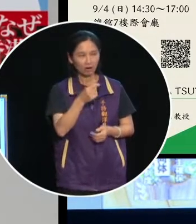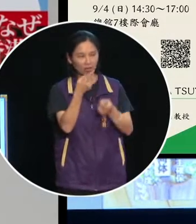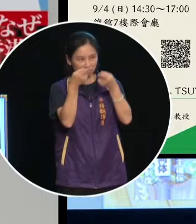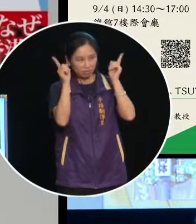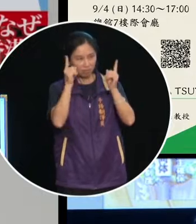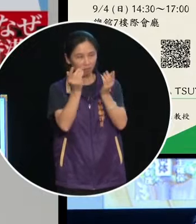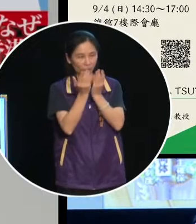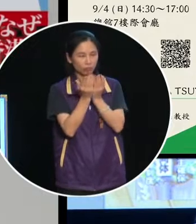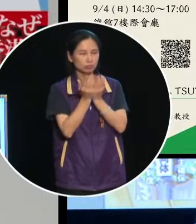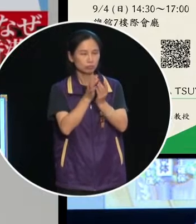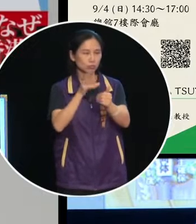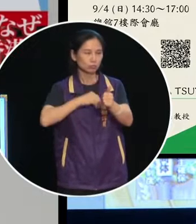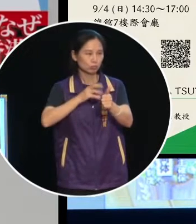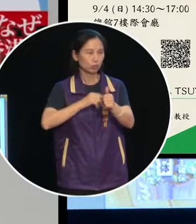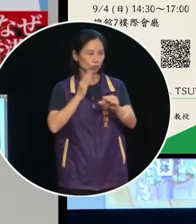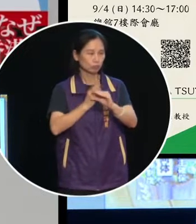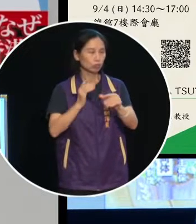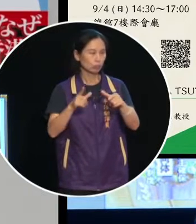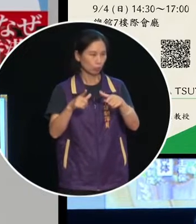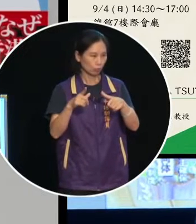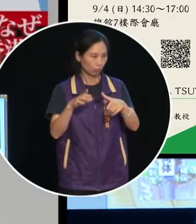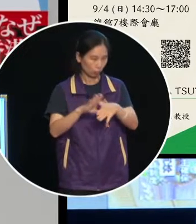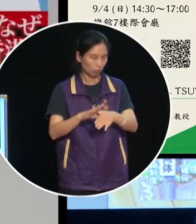学念中文，然后